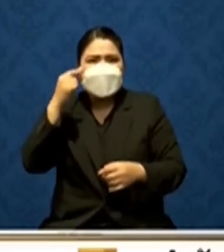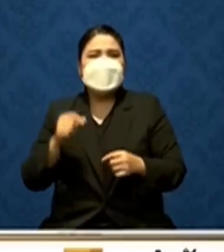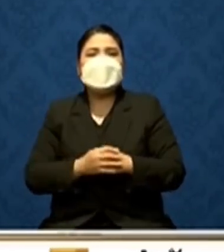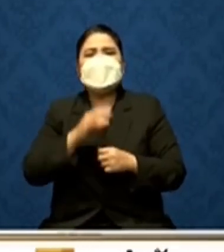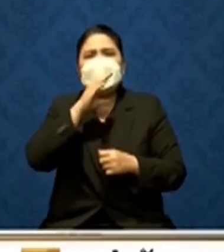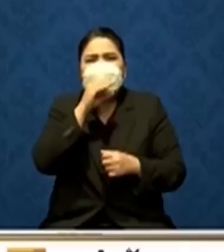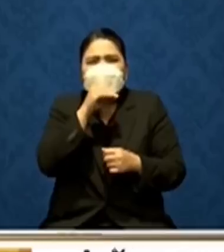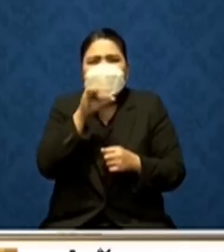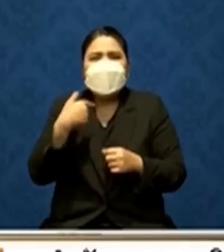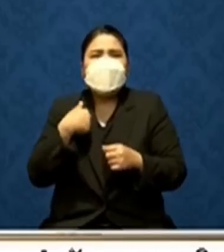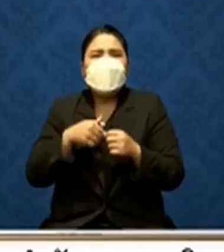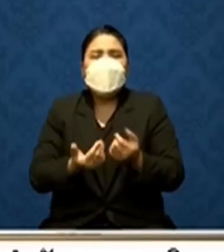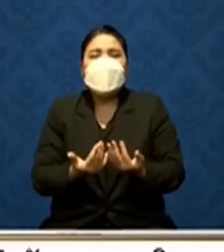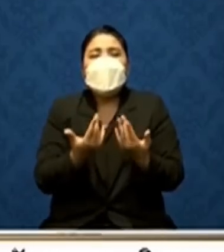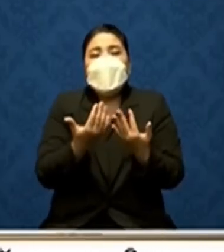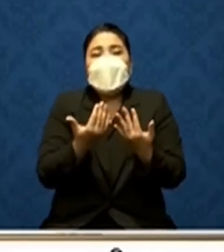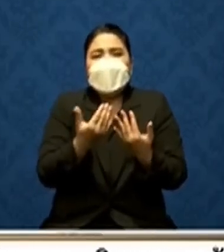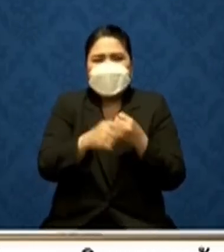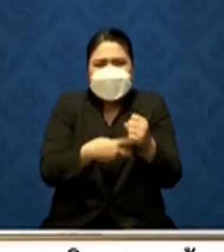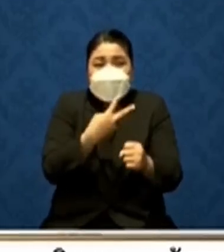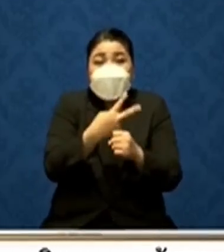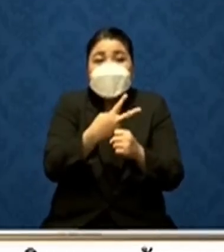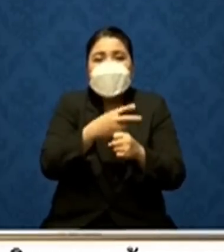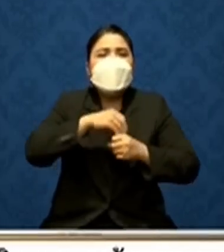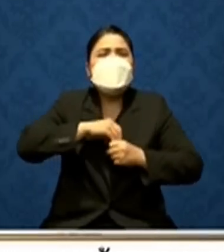ขอเวลาอยู่ต่ออีกอย่างน้อย 2ปี